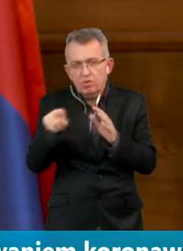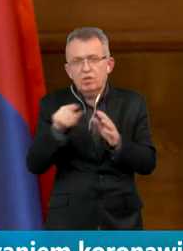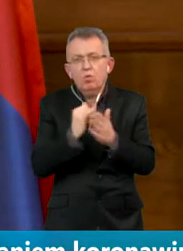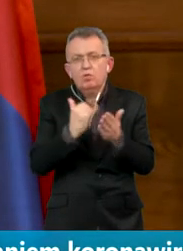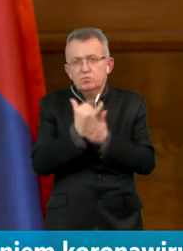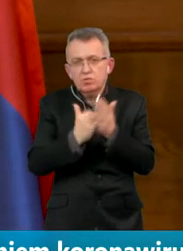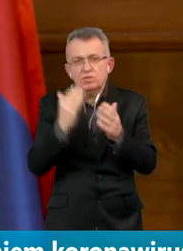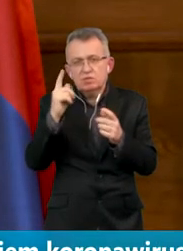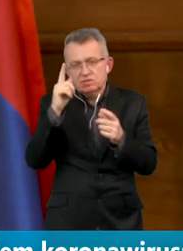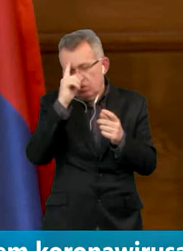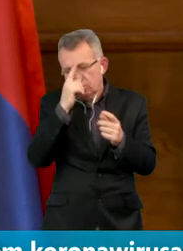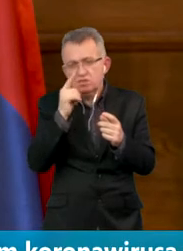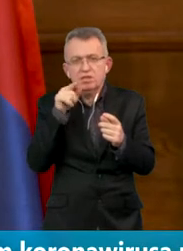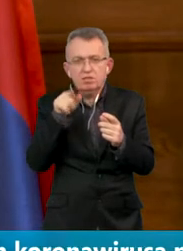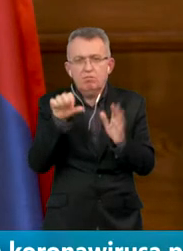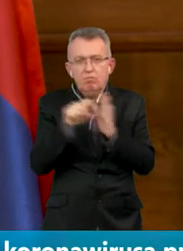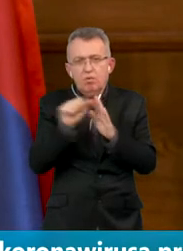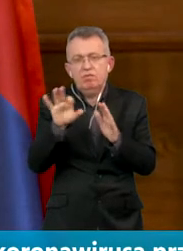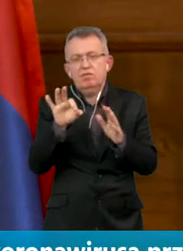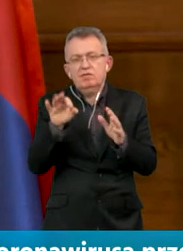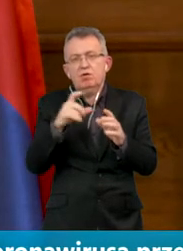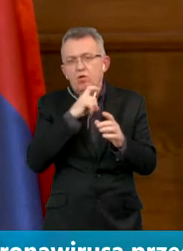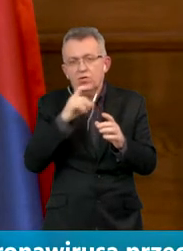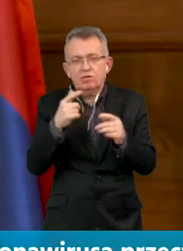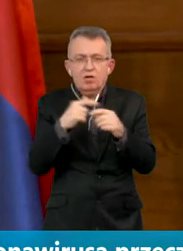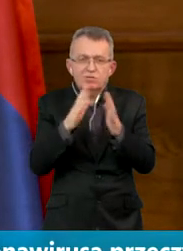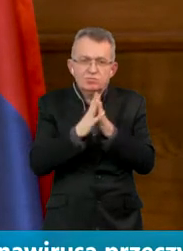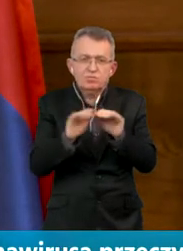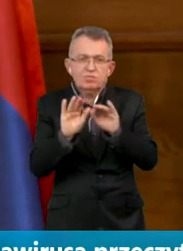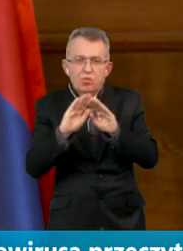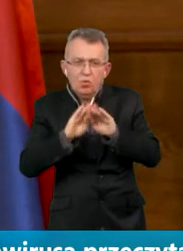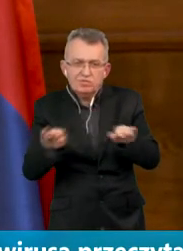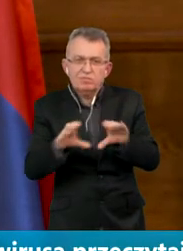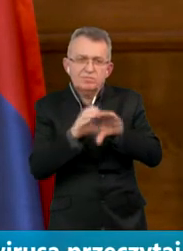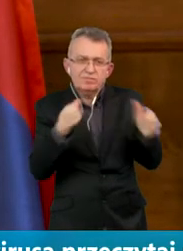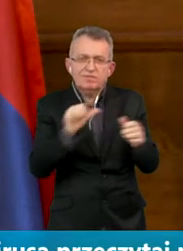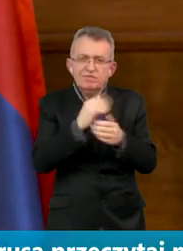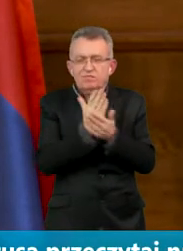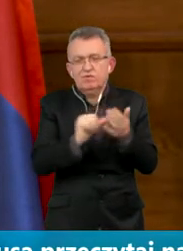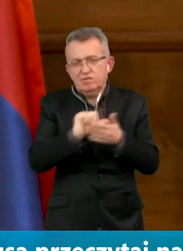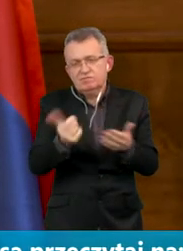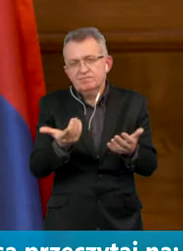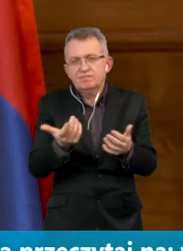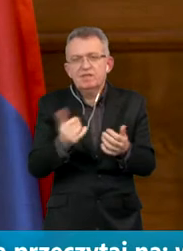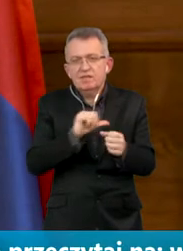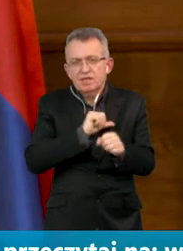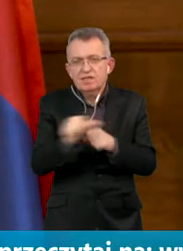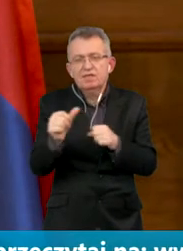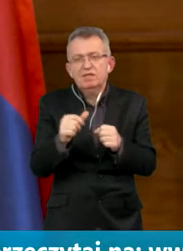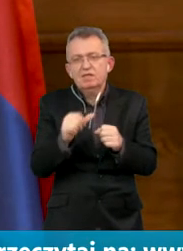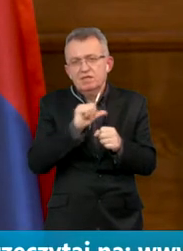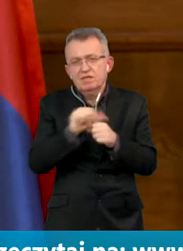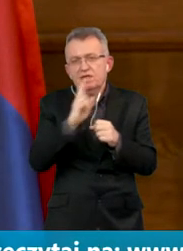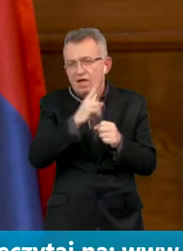usługi społeczne, ale także pod obiekty sakralne, wynika to z planu zagospodarowania przestrzennego. Tak to funkcjonuje i